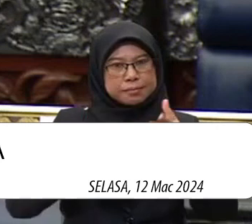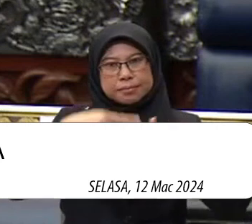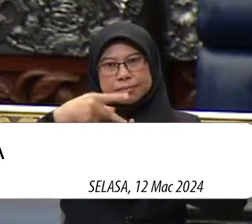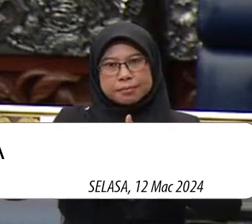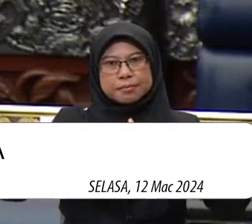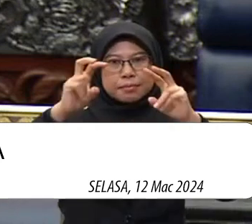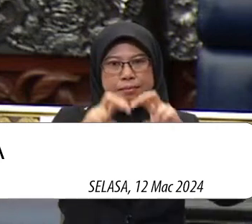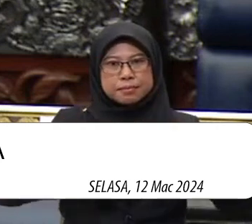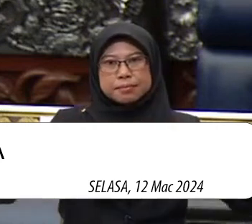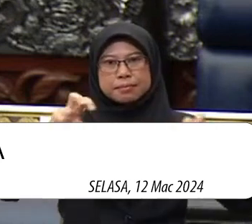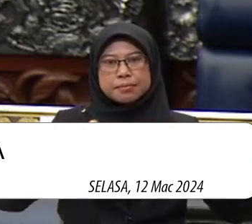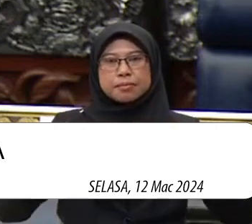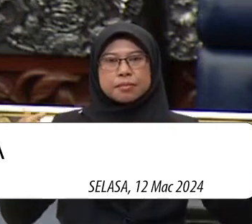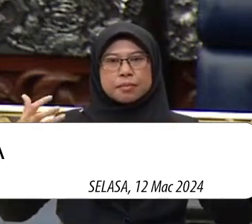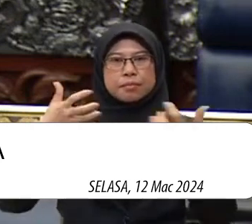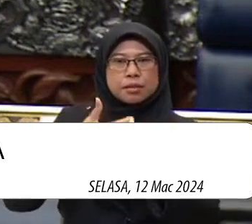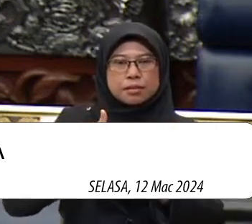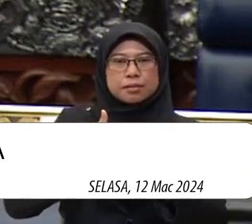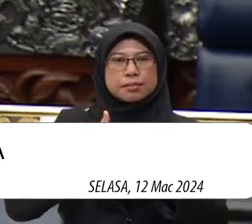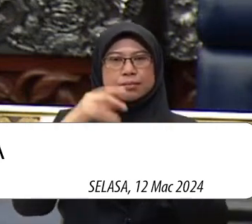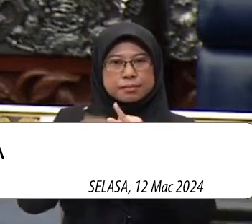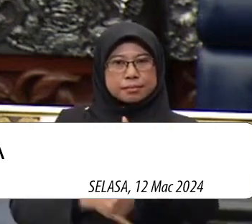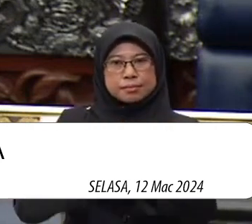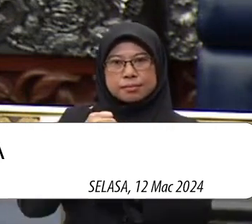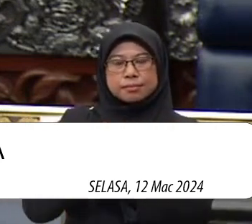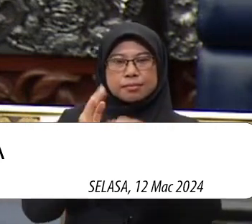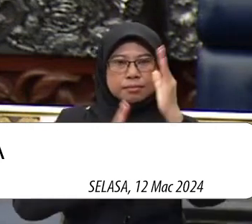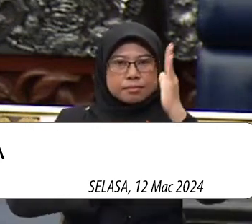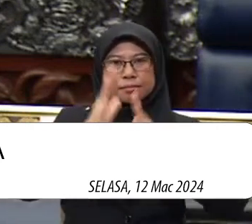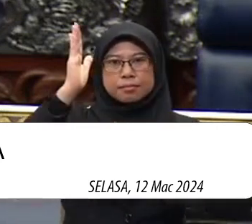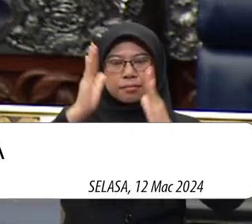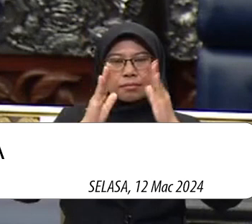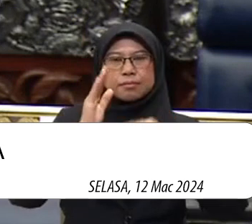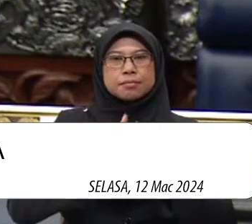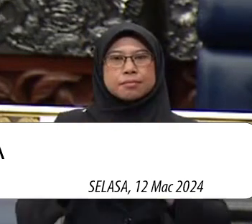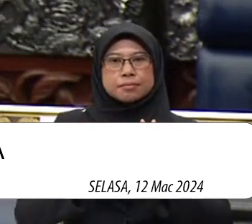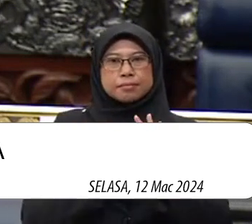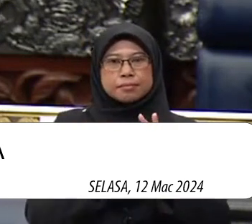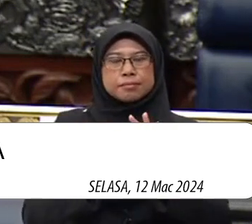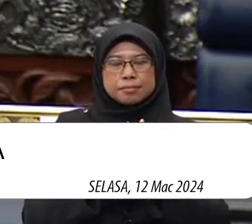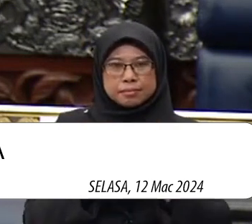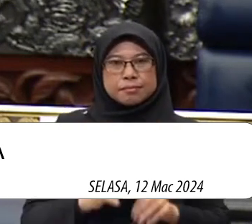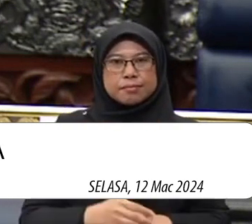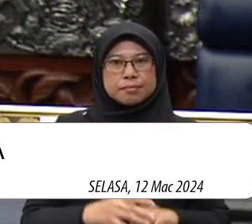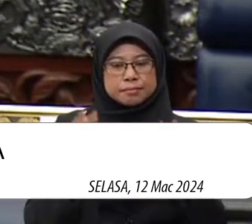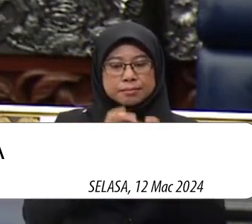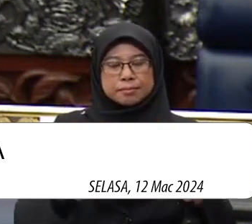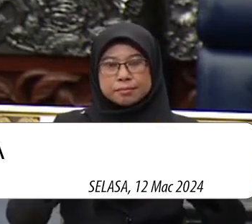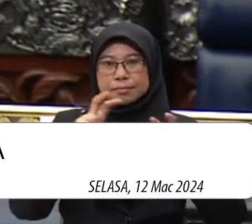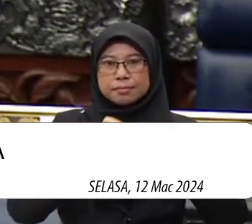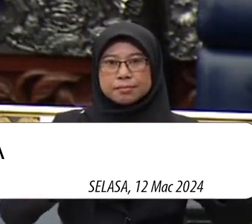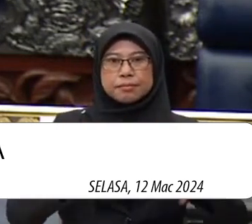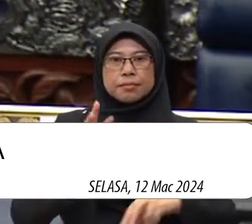penyelidikan pad padanan antarabangsa atau Malaysian Partnership alliances in research atau